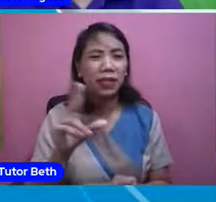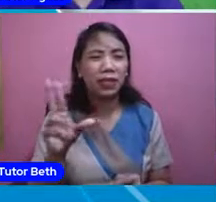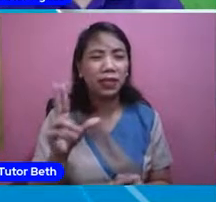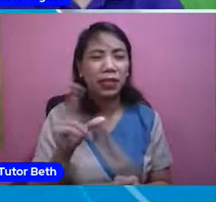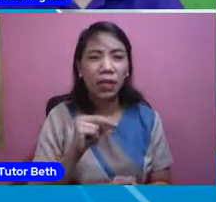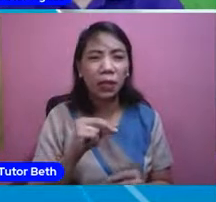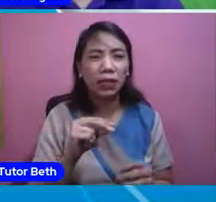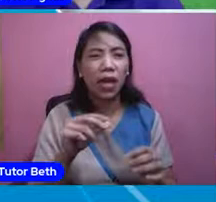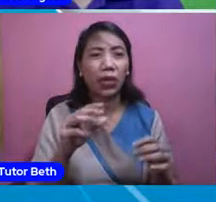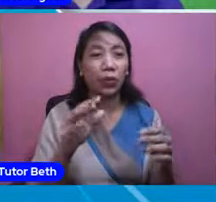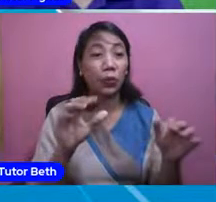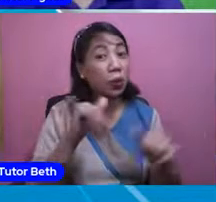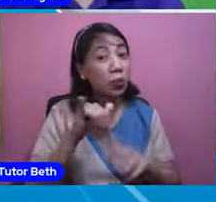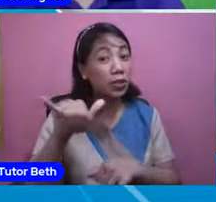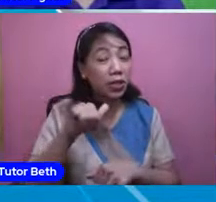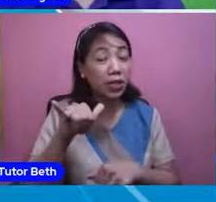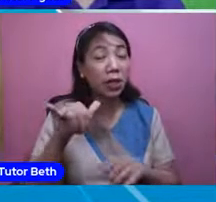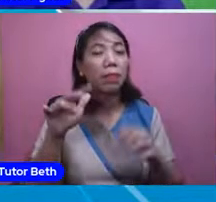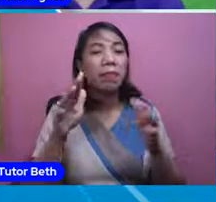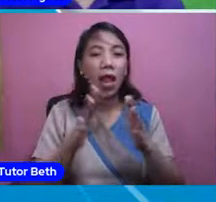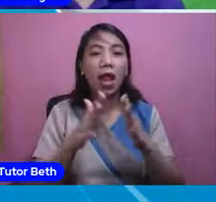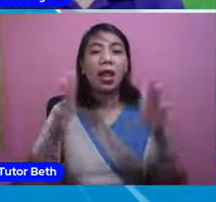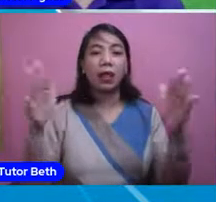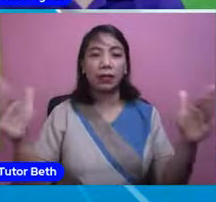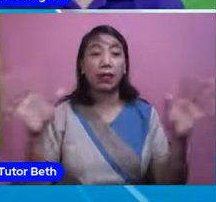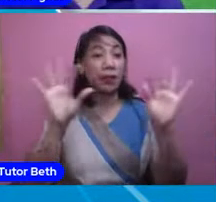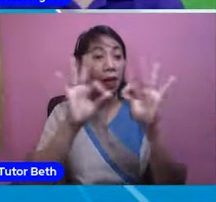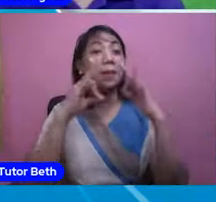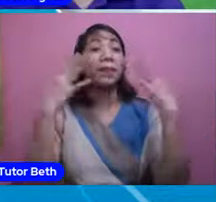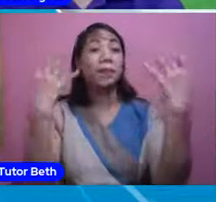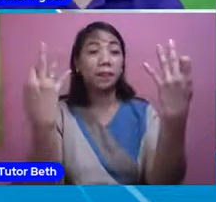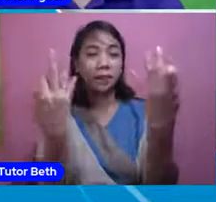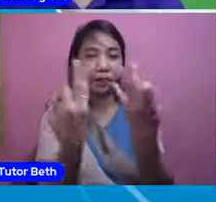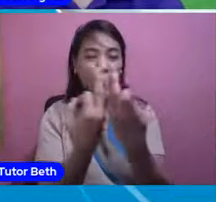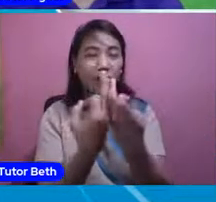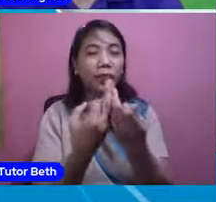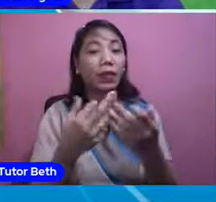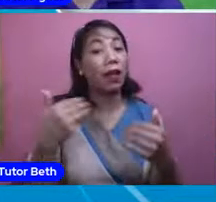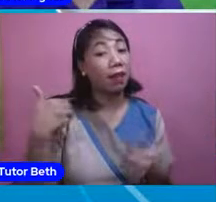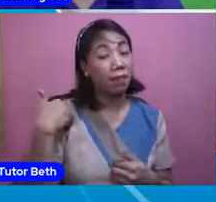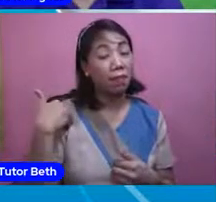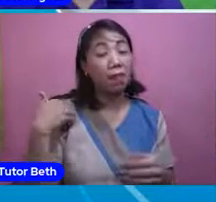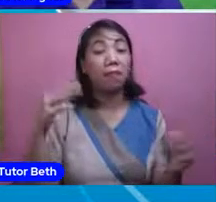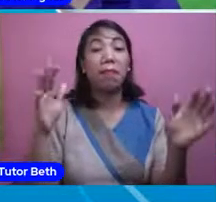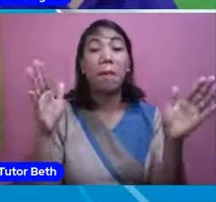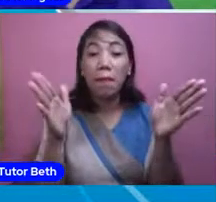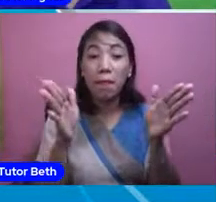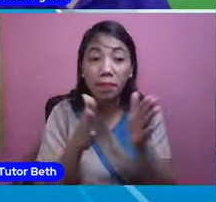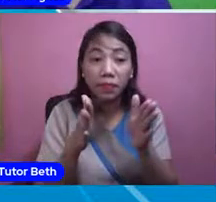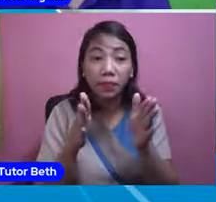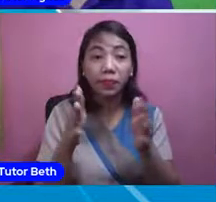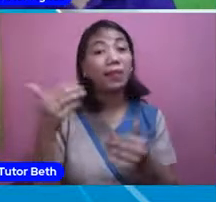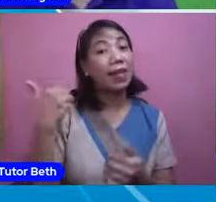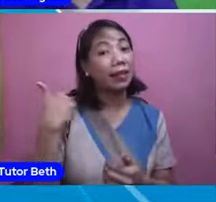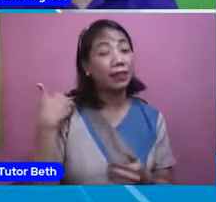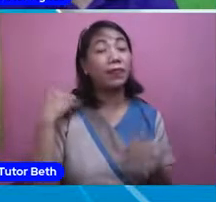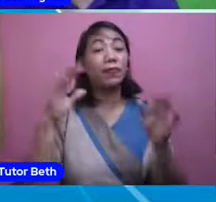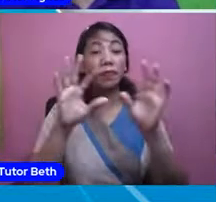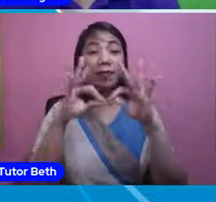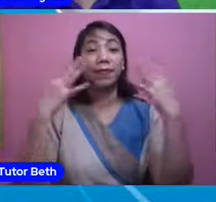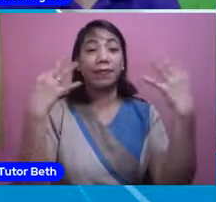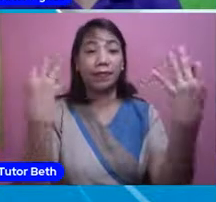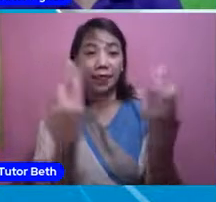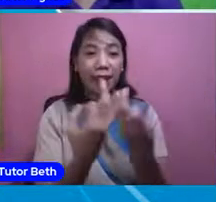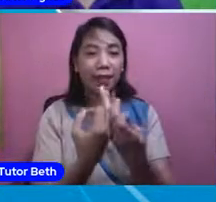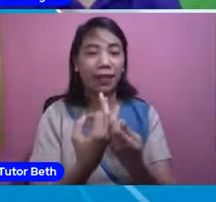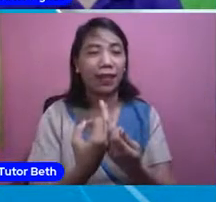laki ng pamilya. May pamilyang maliit, may pamilyang malaki. O, sige. Tingnan ko. Gusto kong malaman. Bukod sa kay